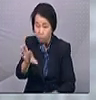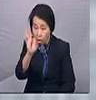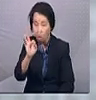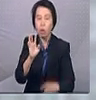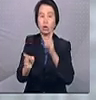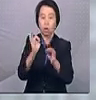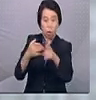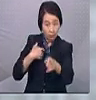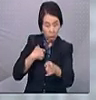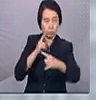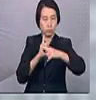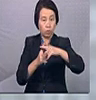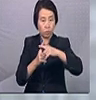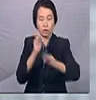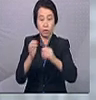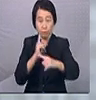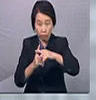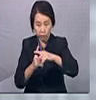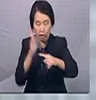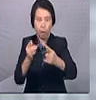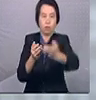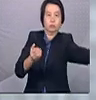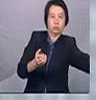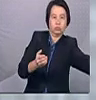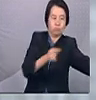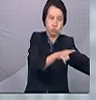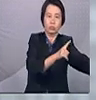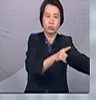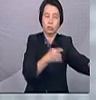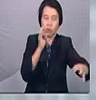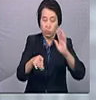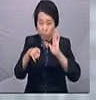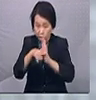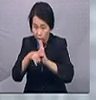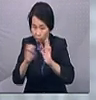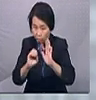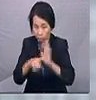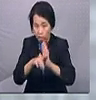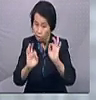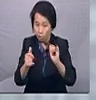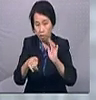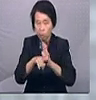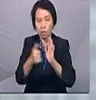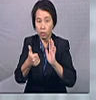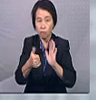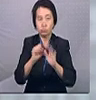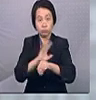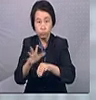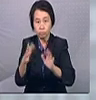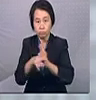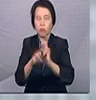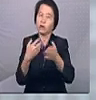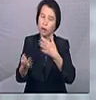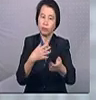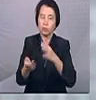tak positif. Kalau positif, kita akan asingkan. Kalau negatif, kalau tak ada exposure, jadi tak apa. Kalau